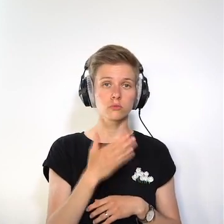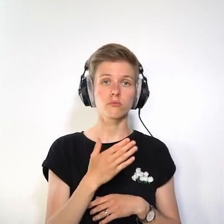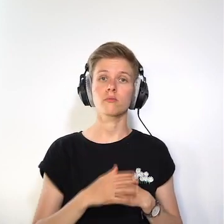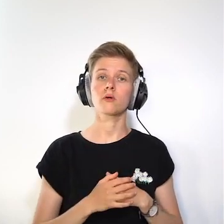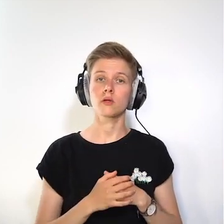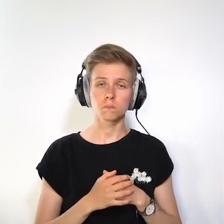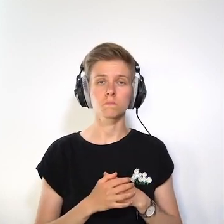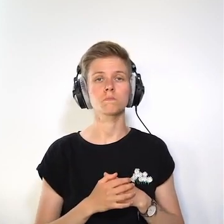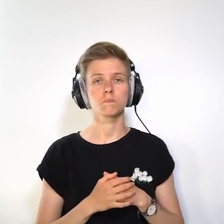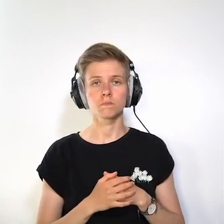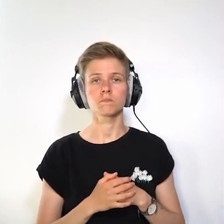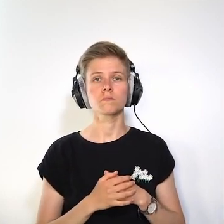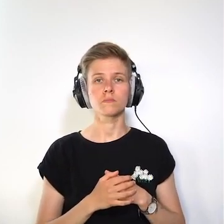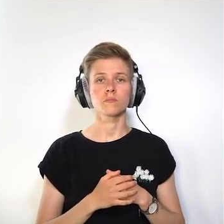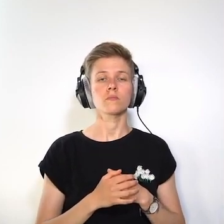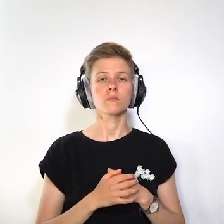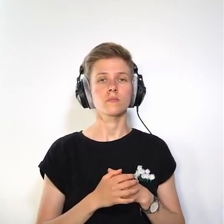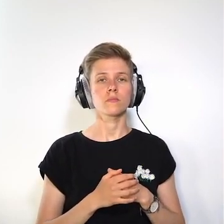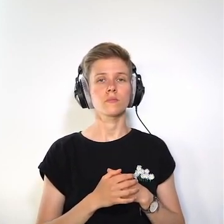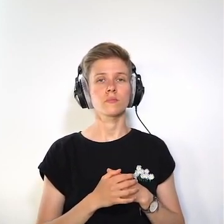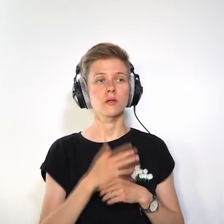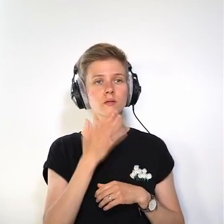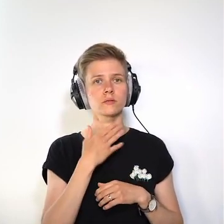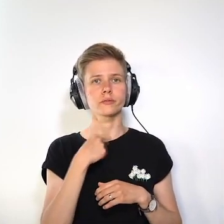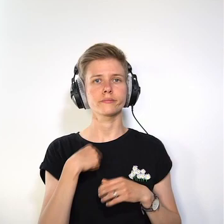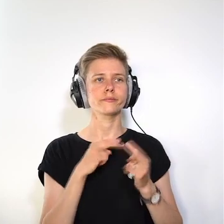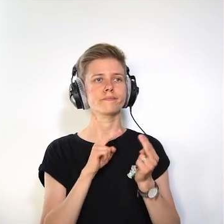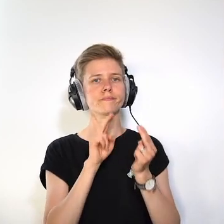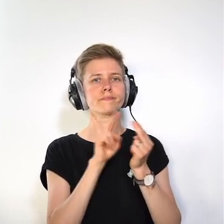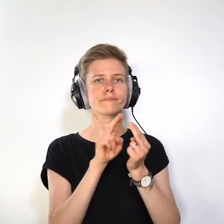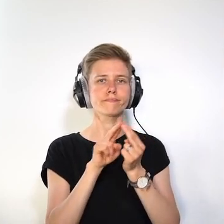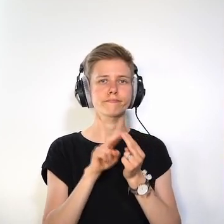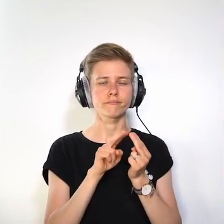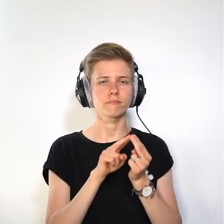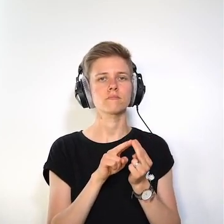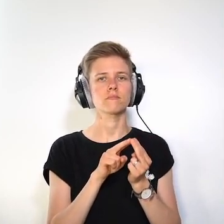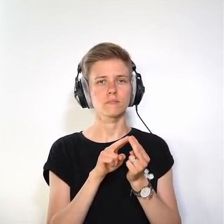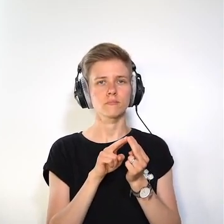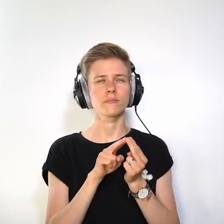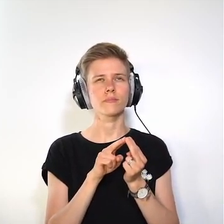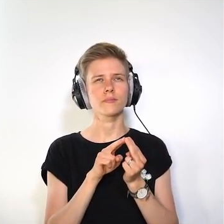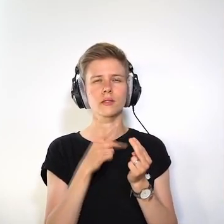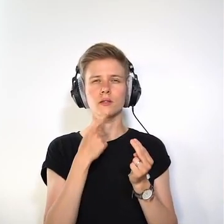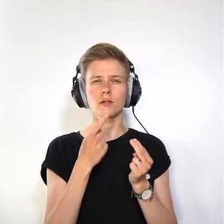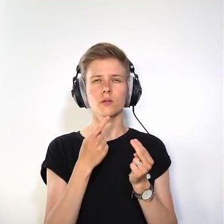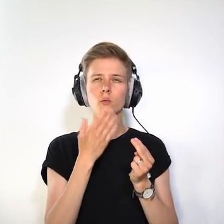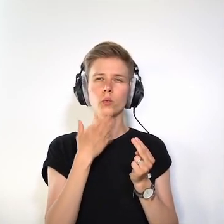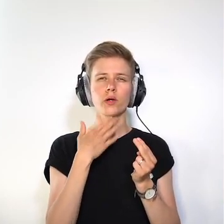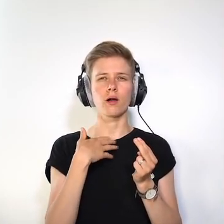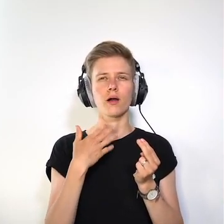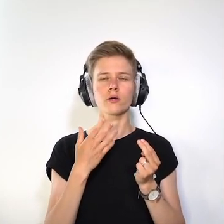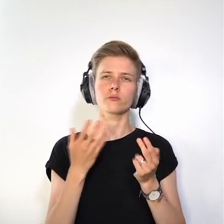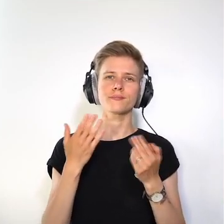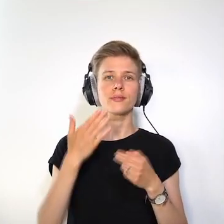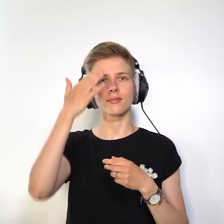liittyvästä problematiikasta. Ja ne, mitkä mä tavoitin, joilla oli tämmöinen voisiko sanoa valistunut tietoisuus asiasta,